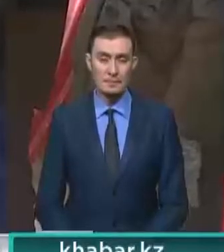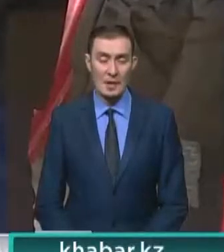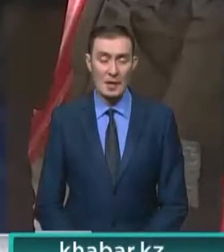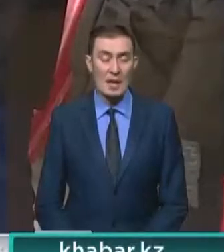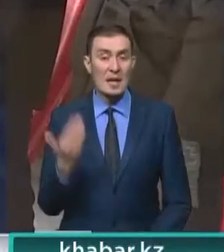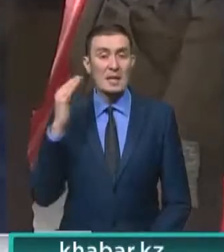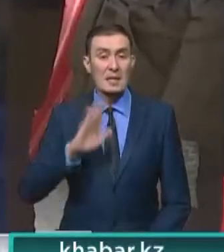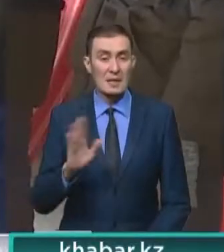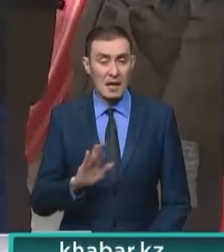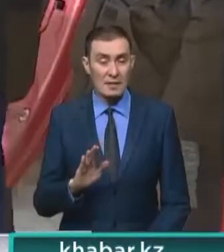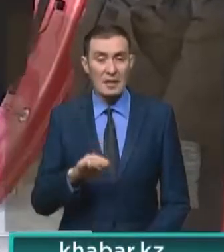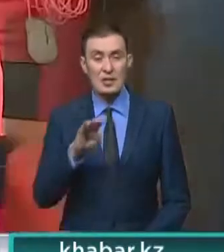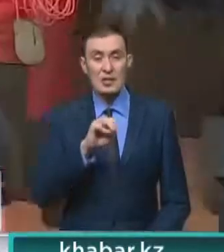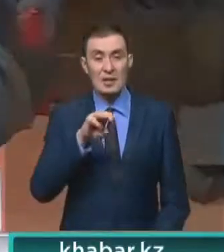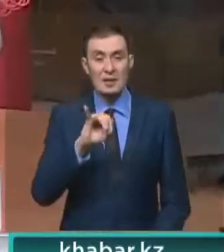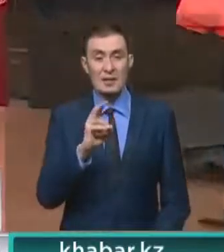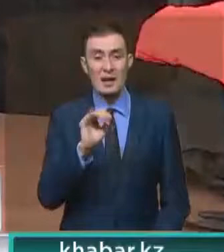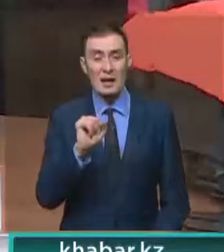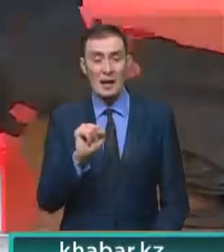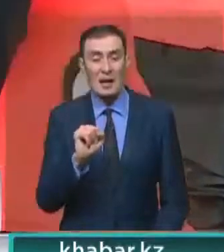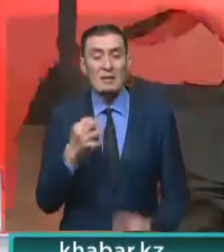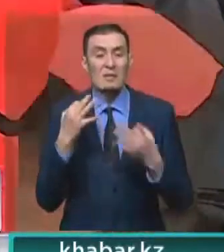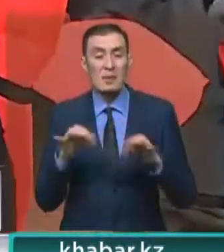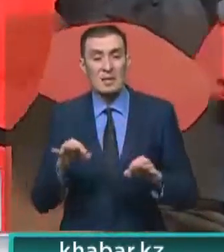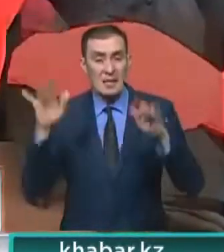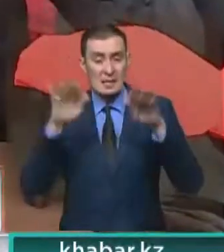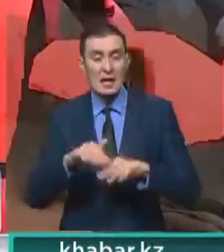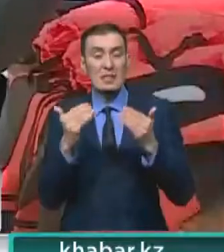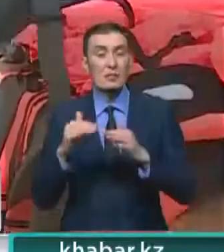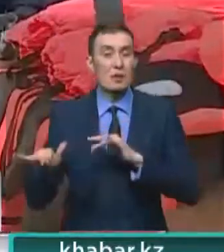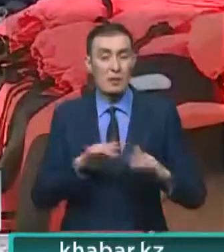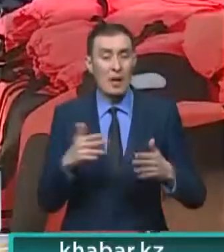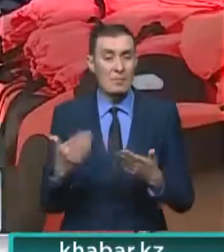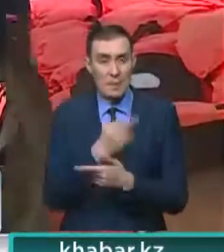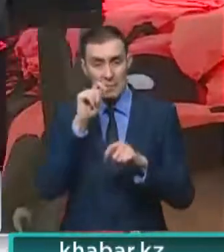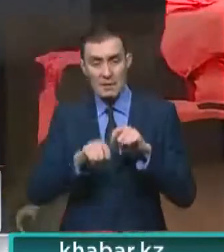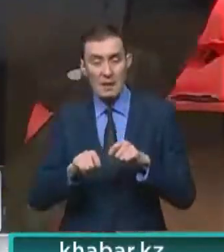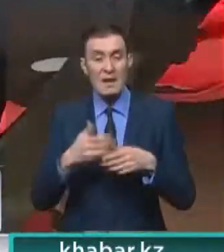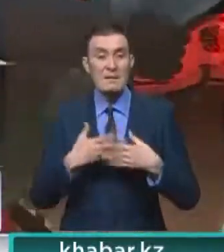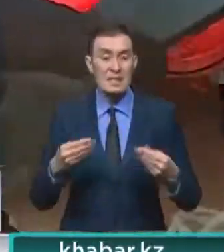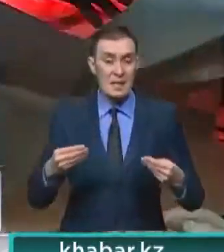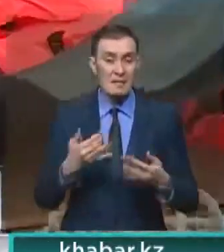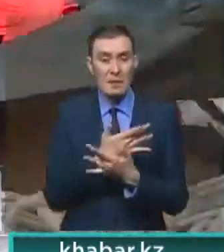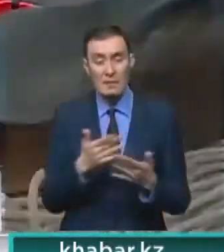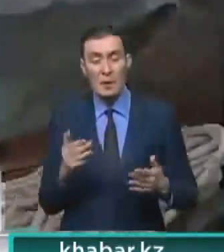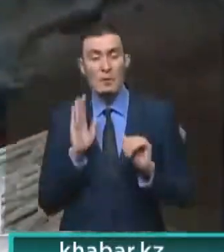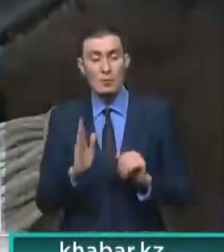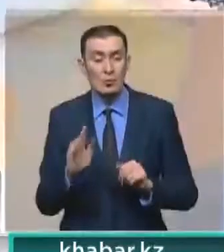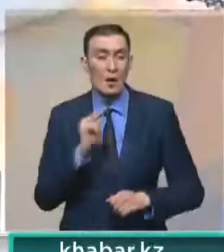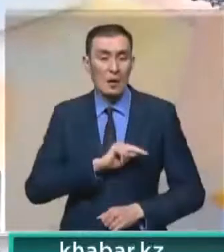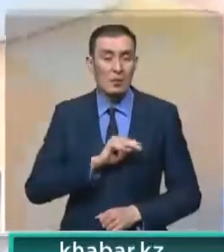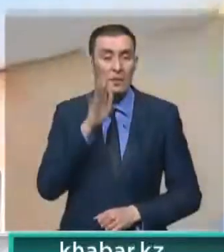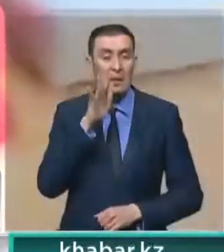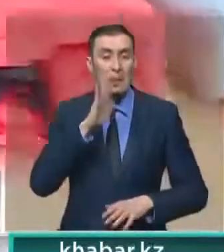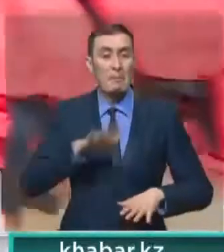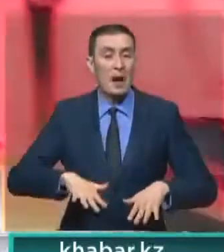Еще недавно чикагинские спасатели вызволяли людей из снежных заносов, а уже сегодня проводят очередную проверку весеннего инвентаря. С этим оборудованием они будут работать во